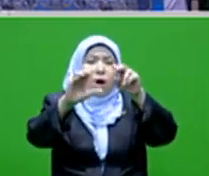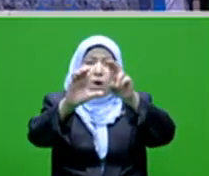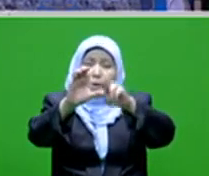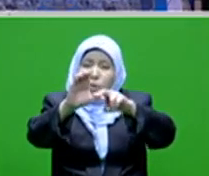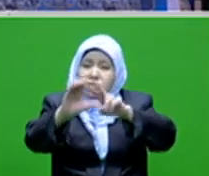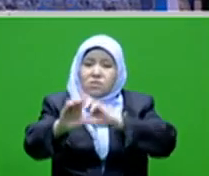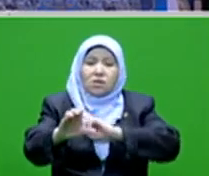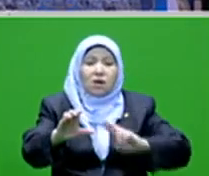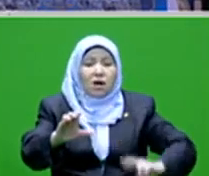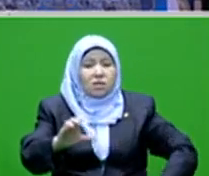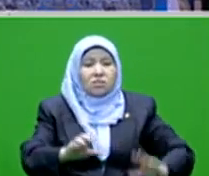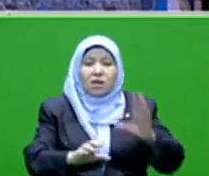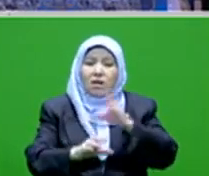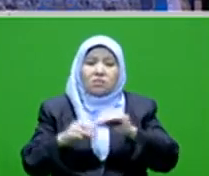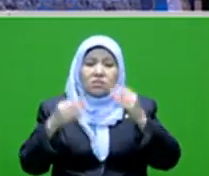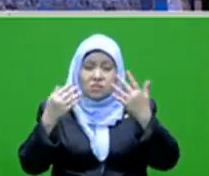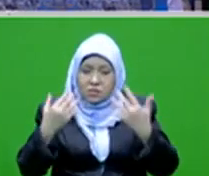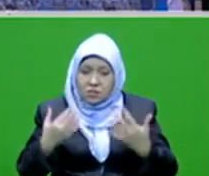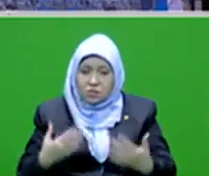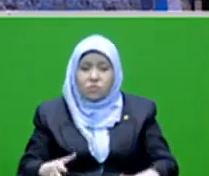وقال يا